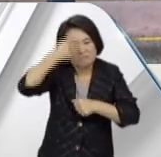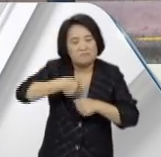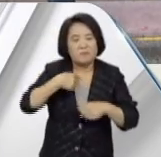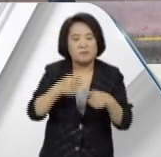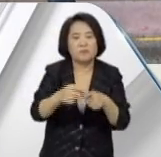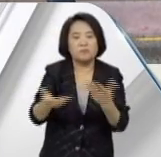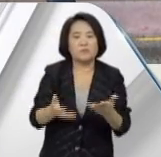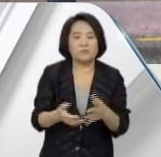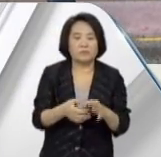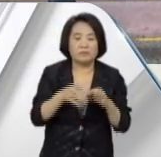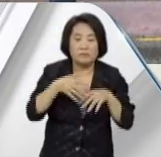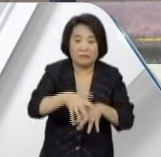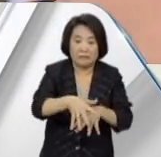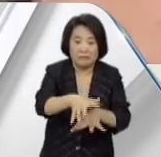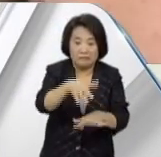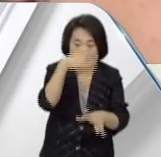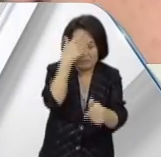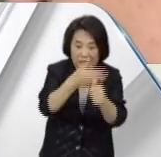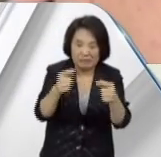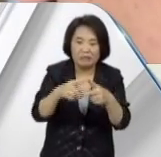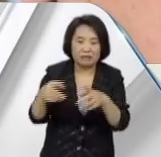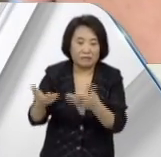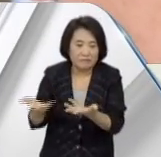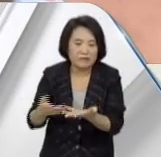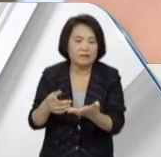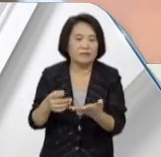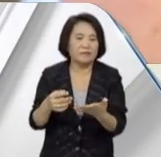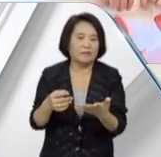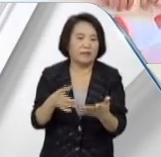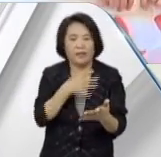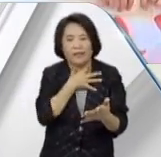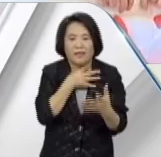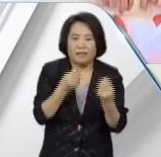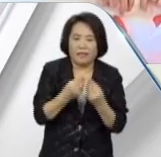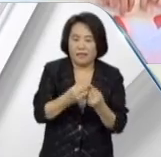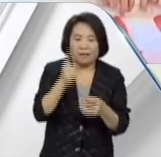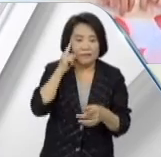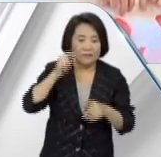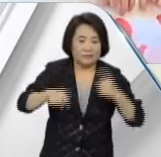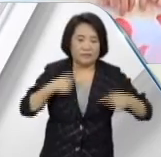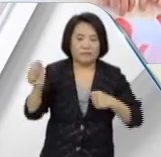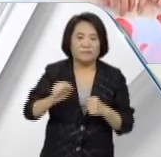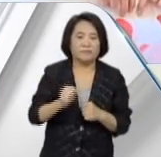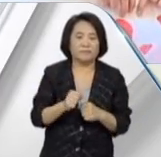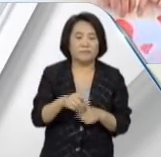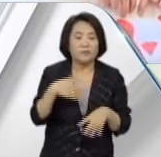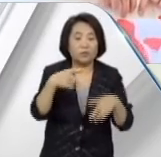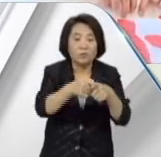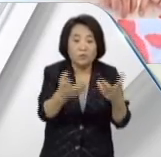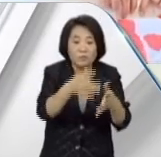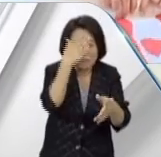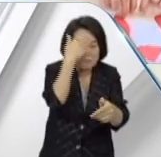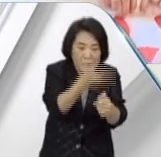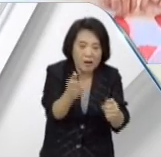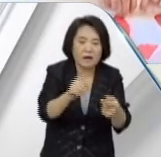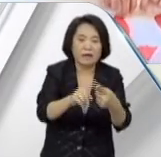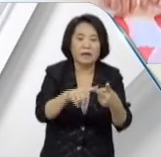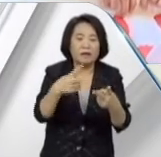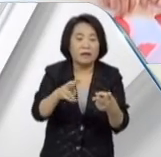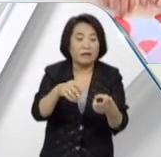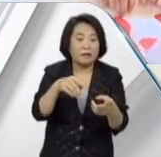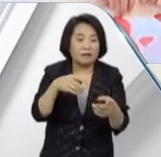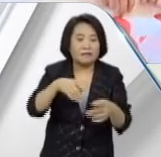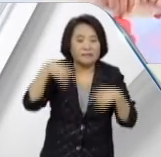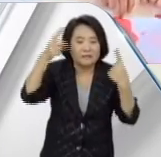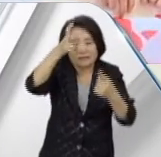主本游行禁止期同妨碍公务也得法条卡多细细。 如果妨碍公务这个后门，如果妨